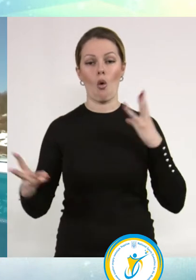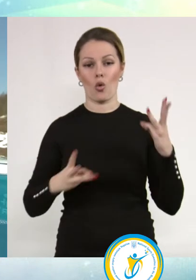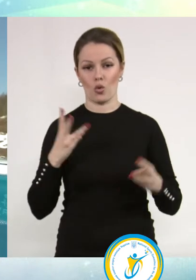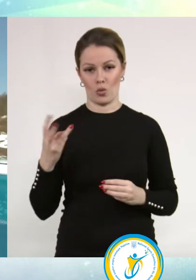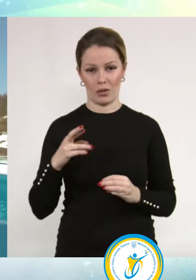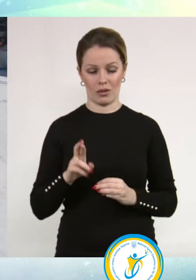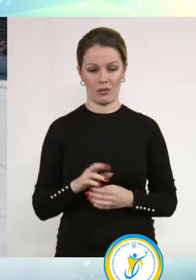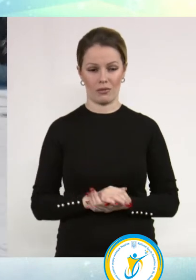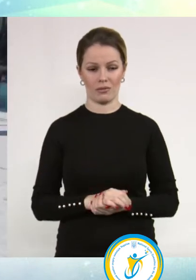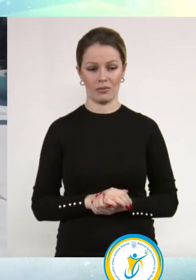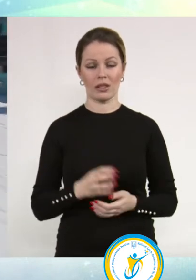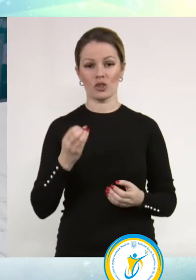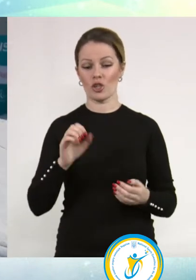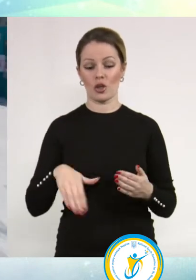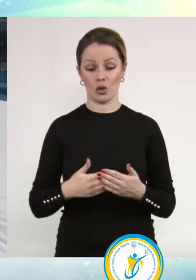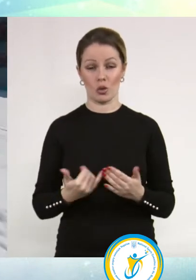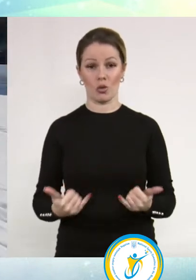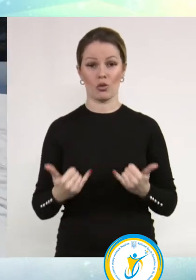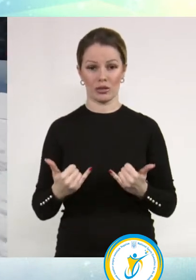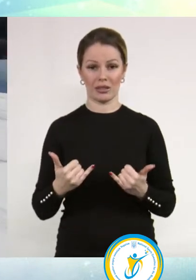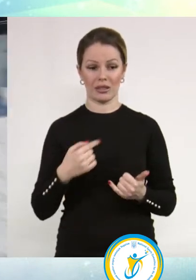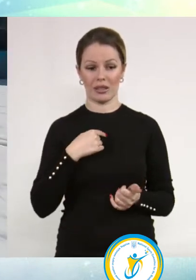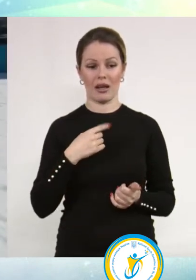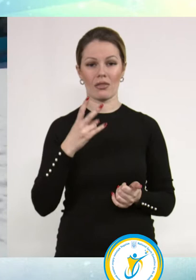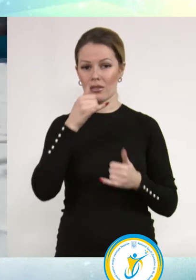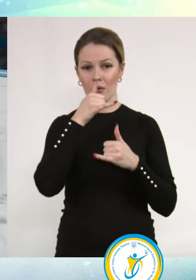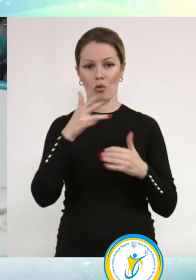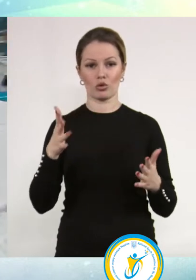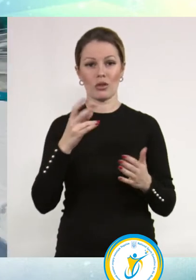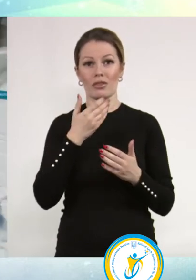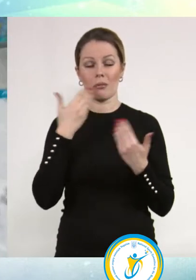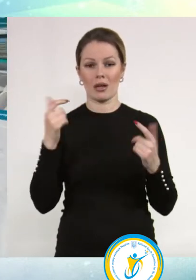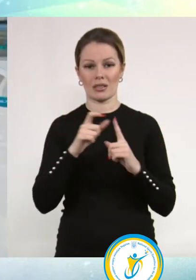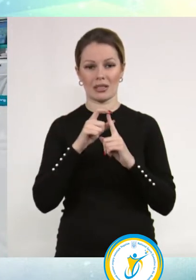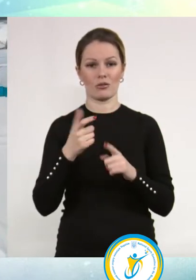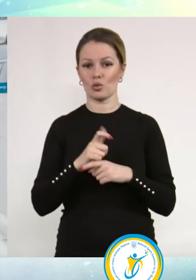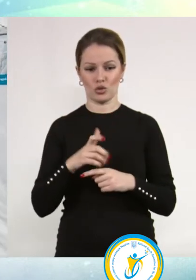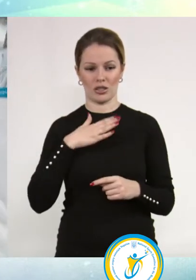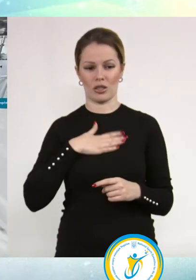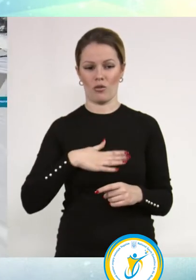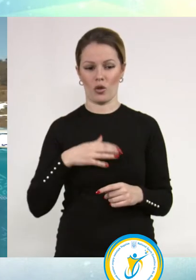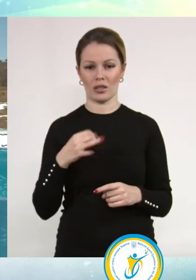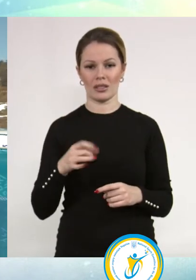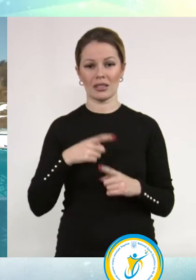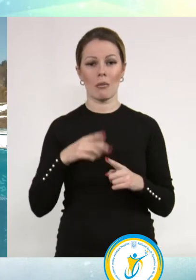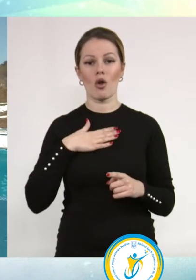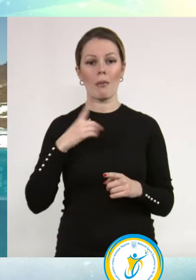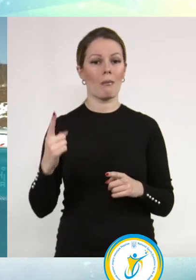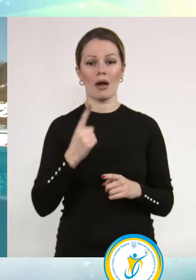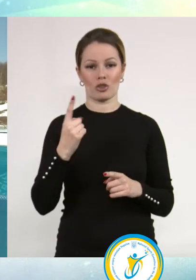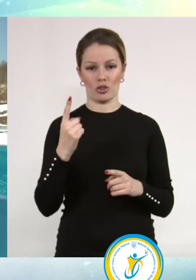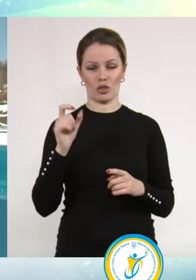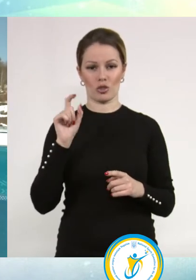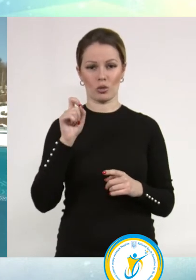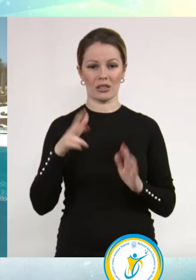полум'я. Ще досі я не можу, немає слів навіть. Я дуже задоволений. Це моє перше золото